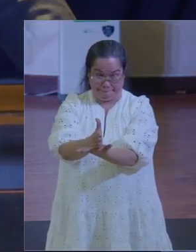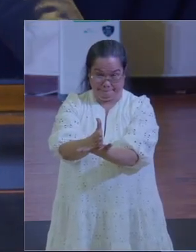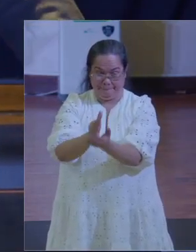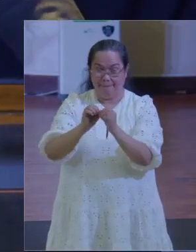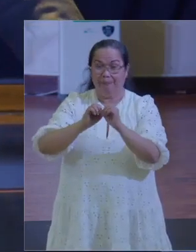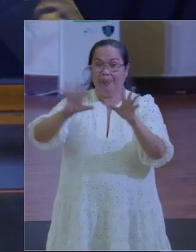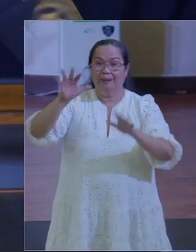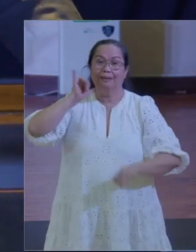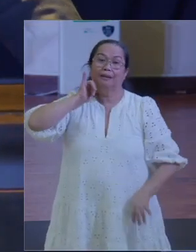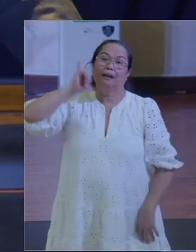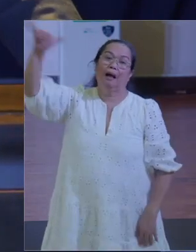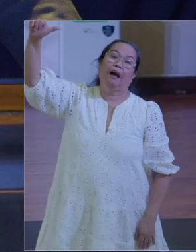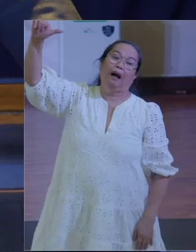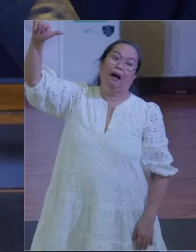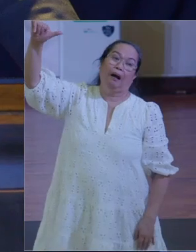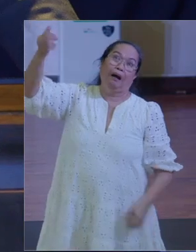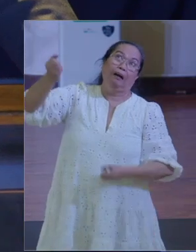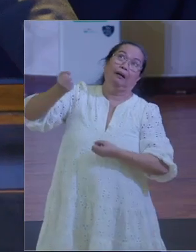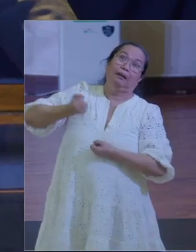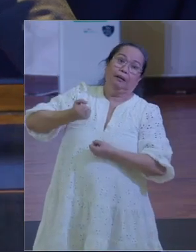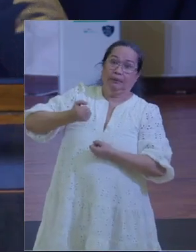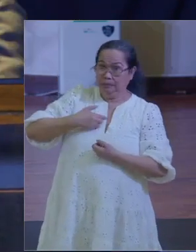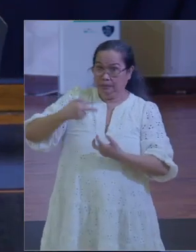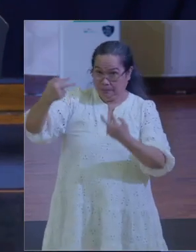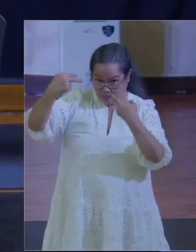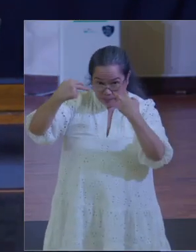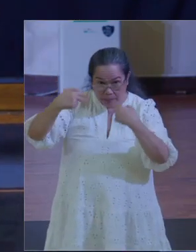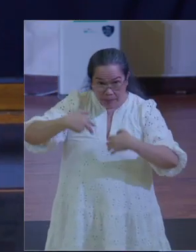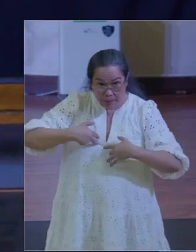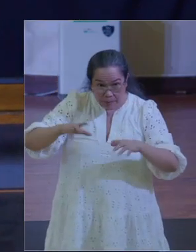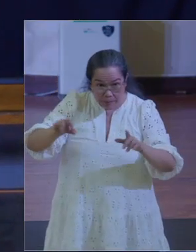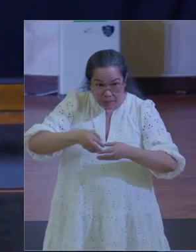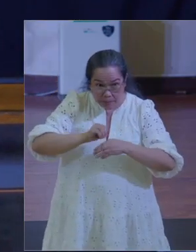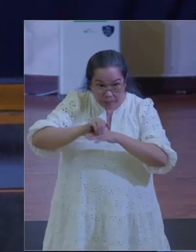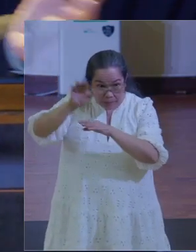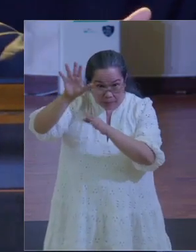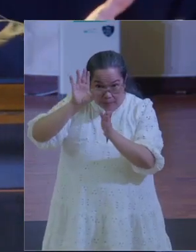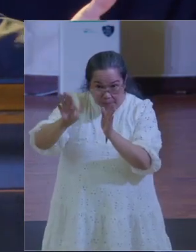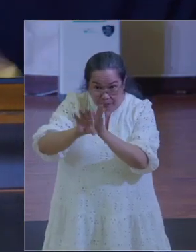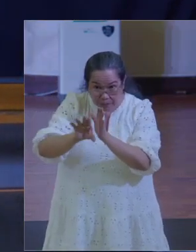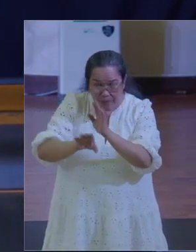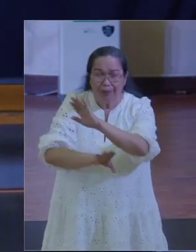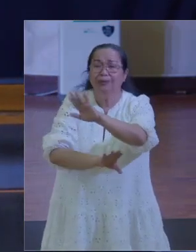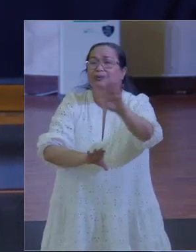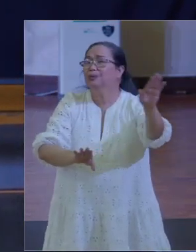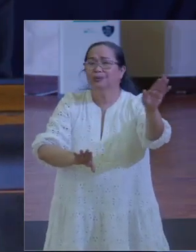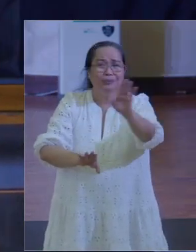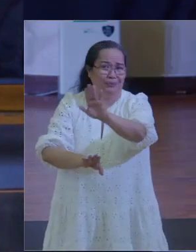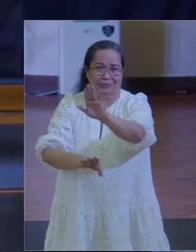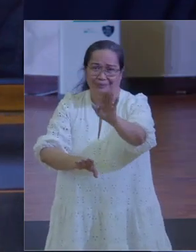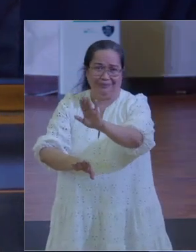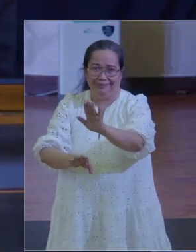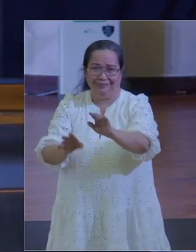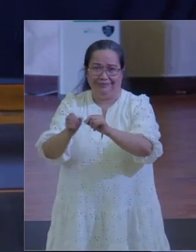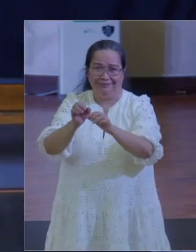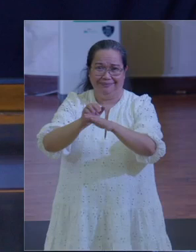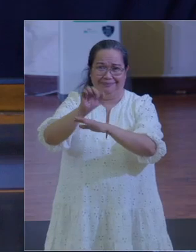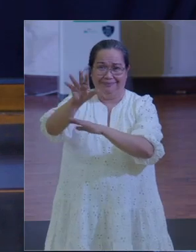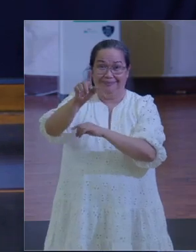ng suicide? Wag. Don't forward it. So, anong application po natin